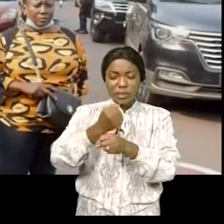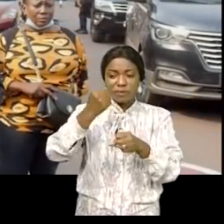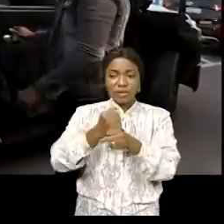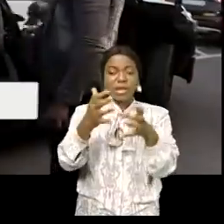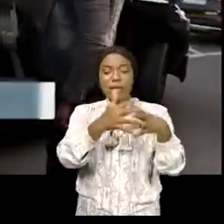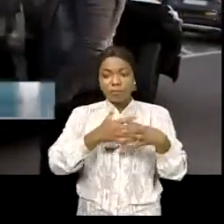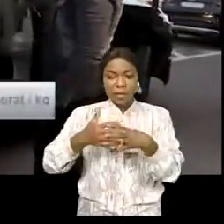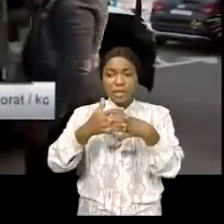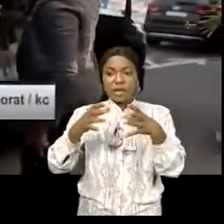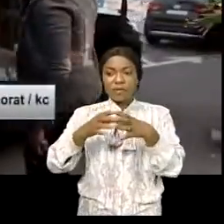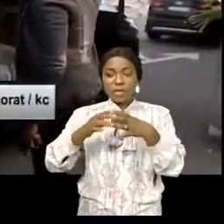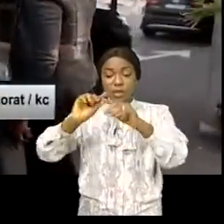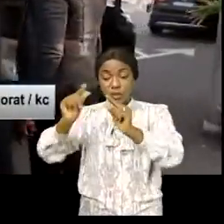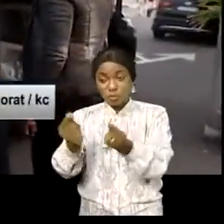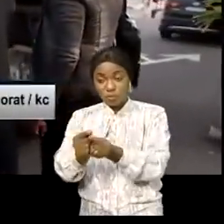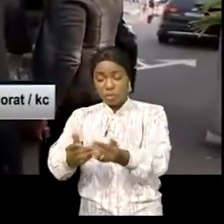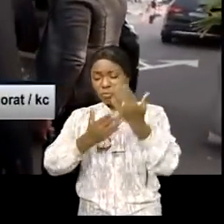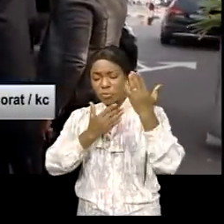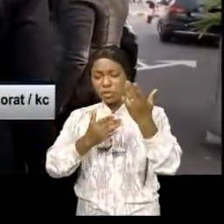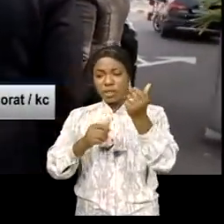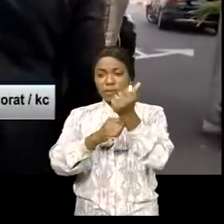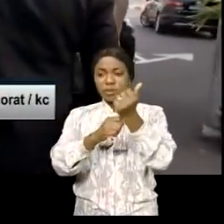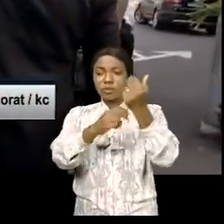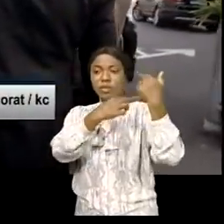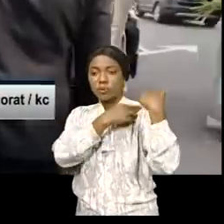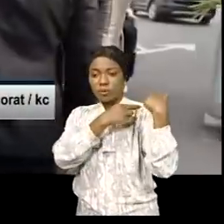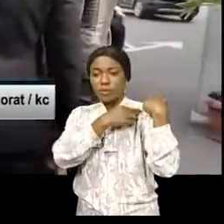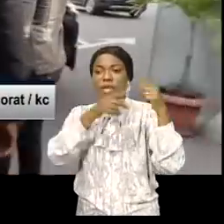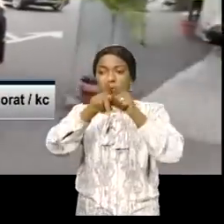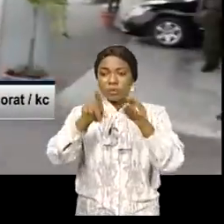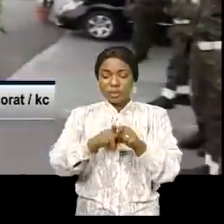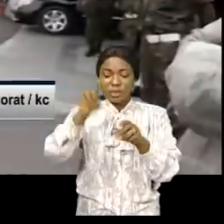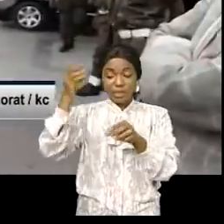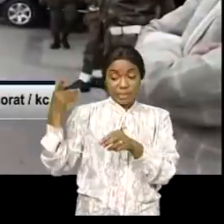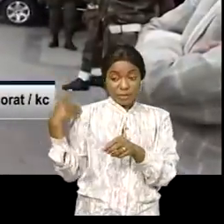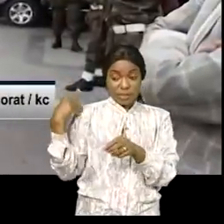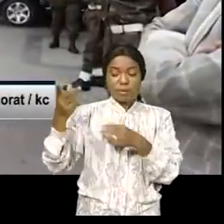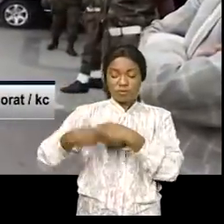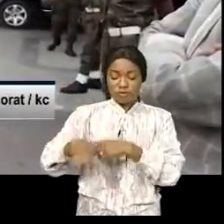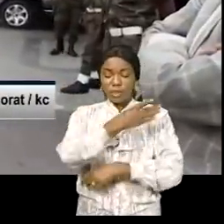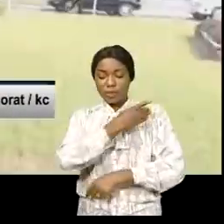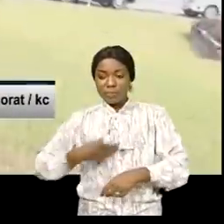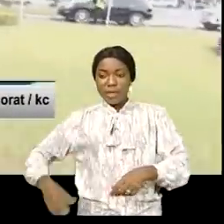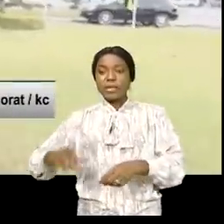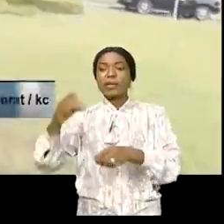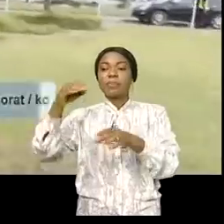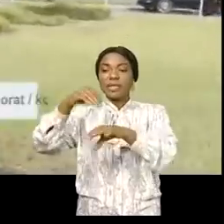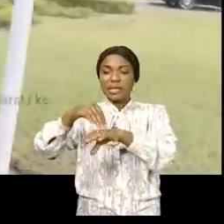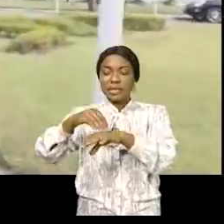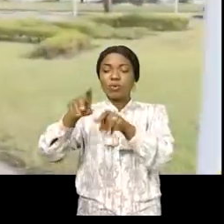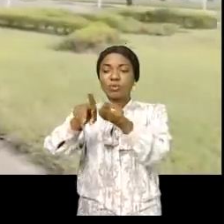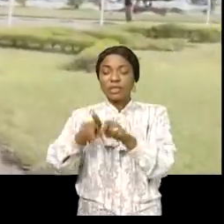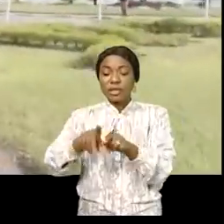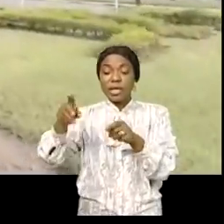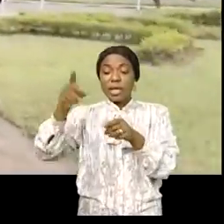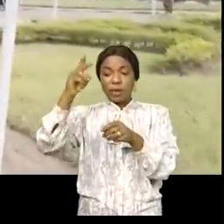ISA avec une forte délégation des autorités de la province, dont les élus provinciaux, le maire de la ville de Matadi, le ministre